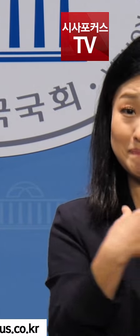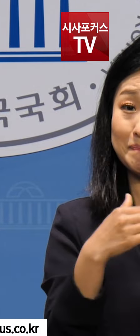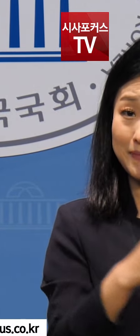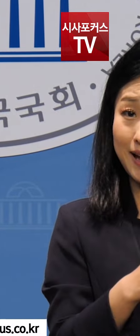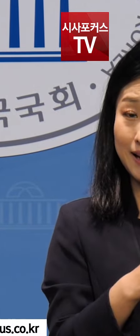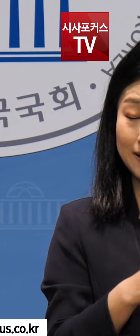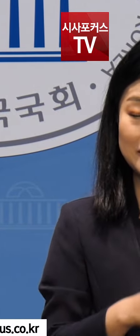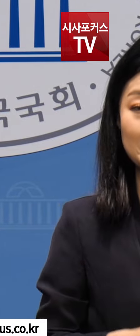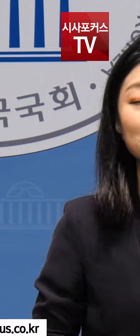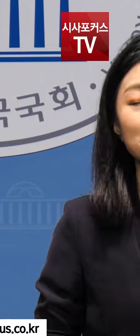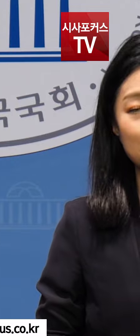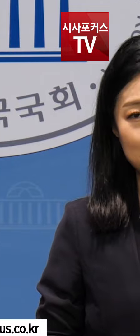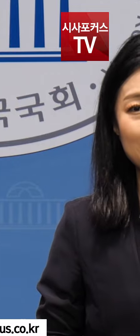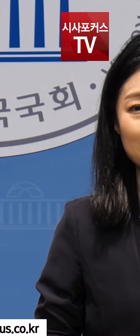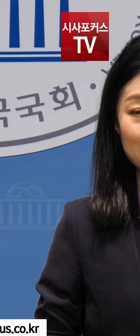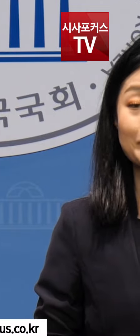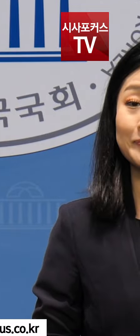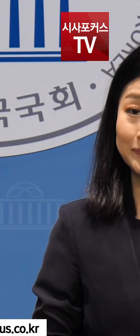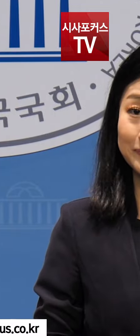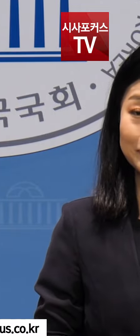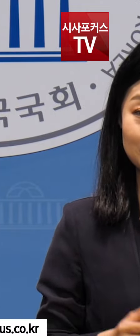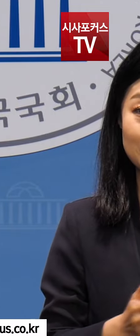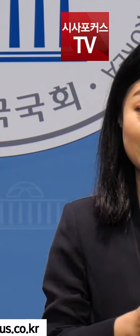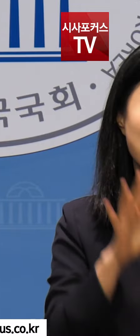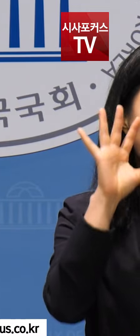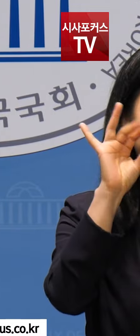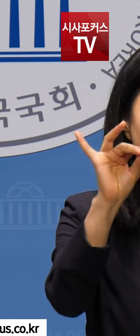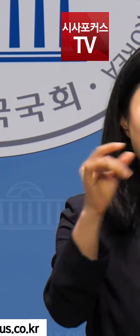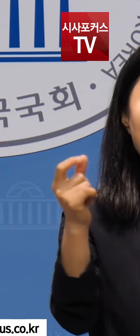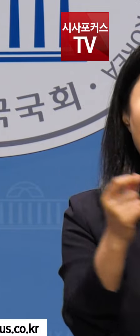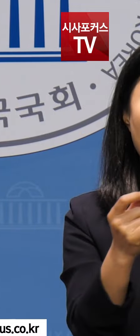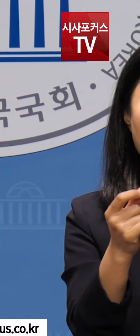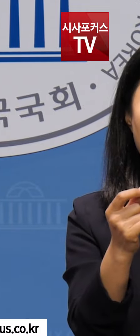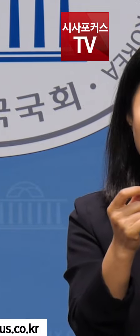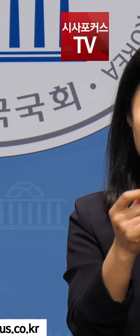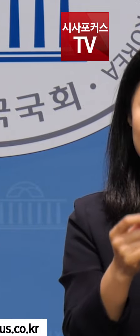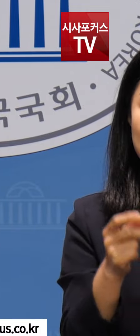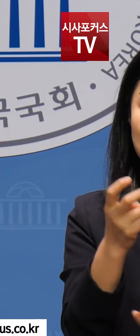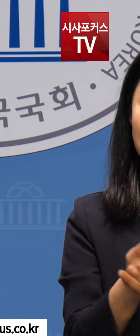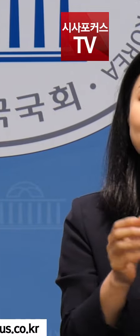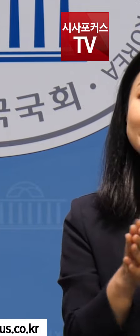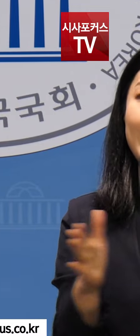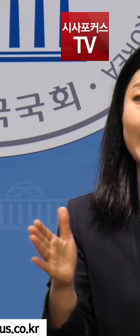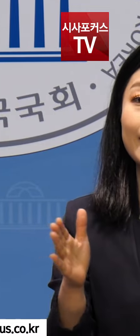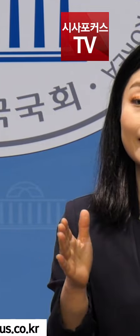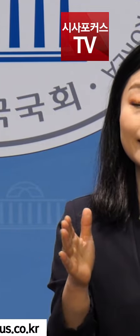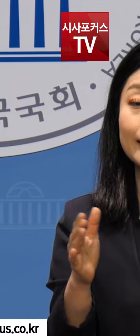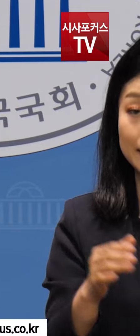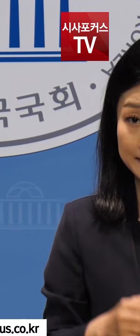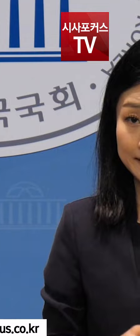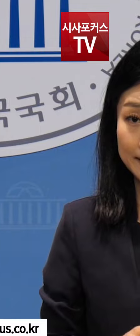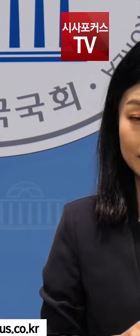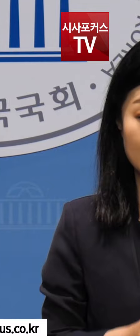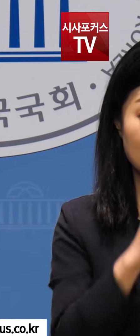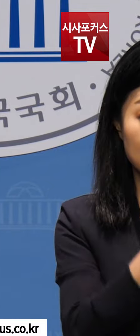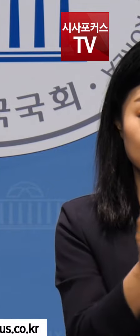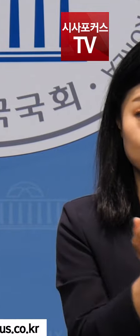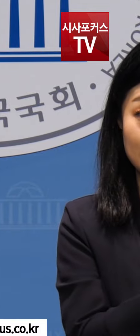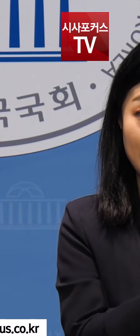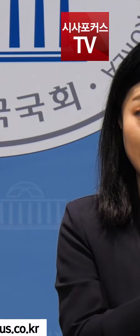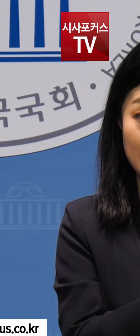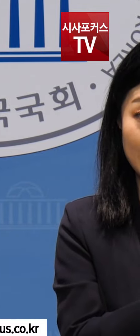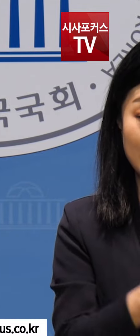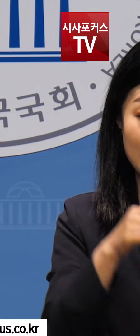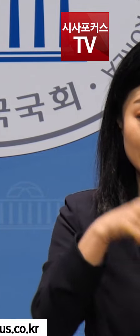한 것입니다. 금투세 시행이 100여일 앞으로 다가오고 있습니다. 민주당은 당장이라도 결정할